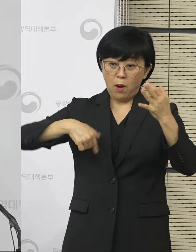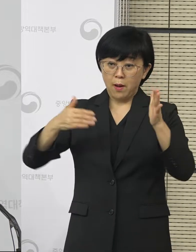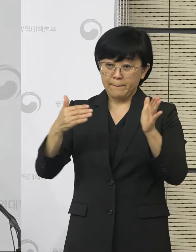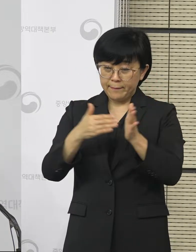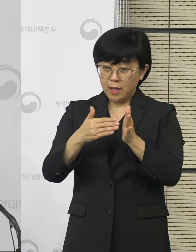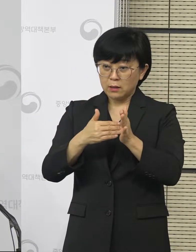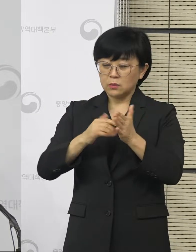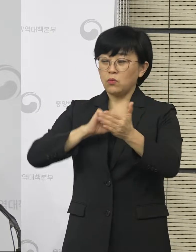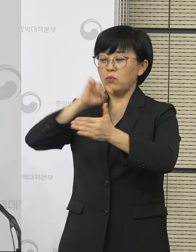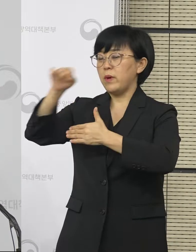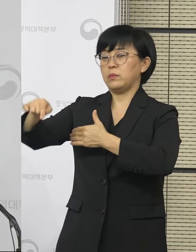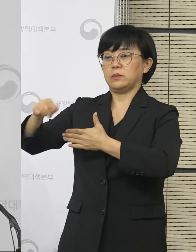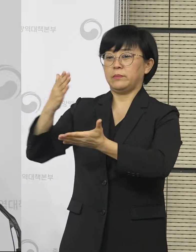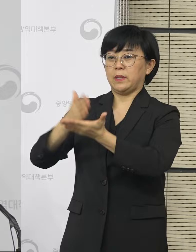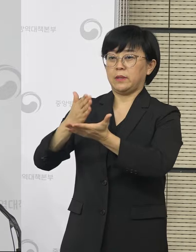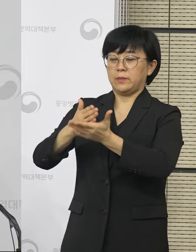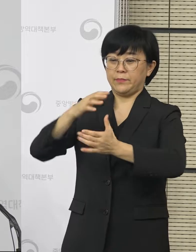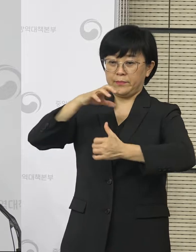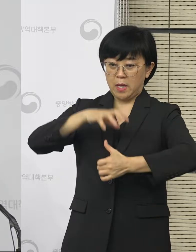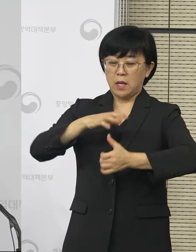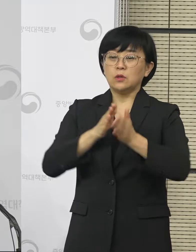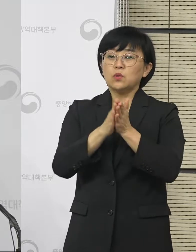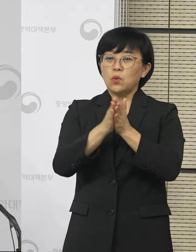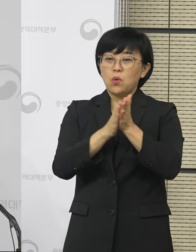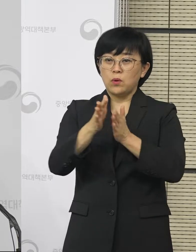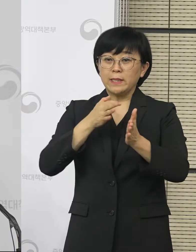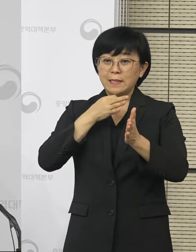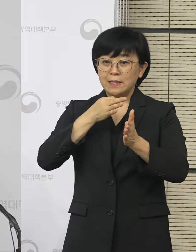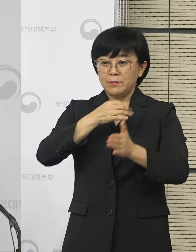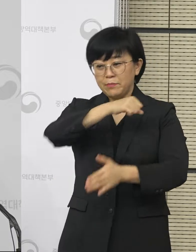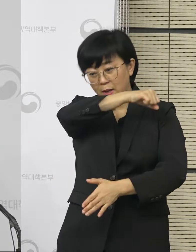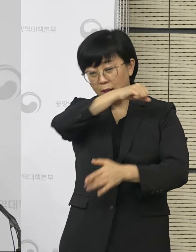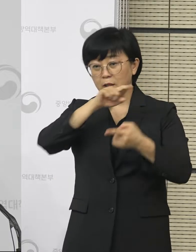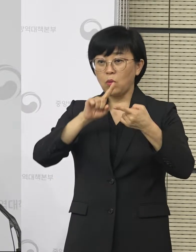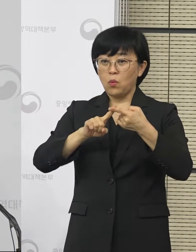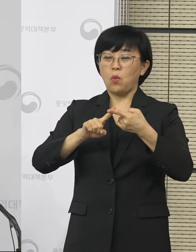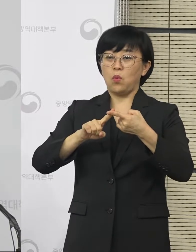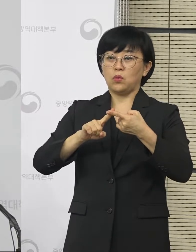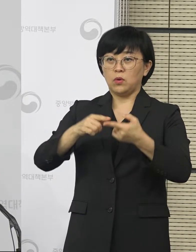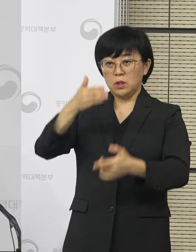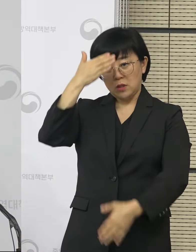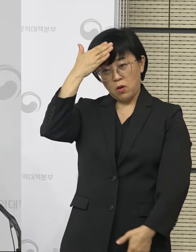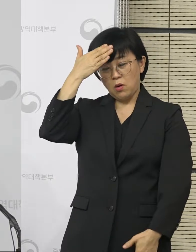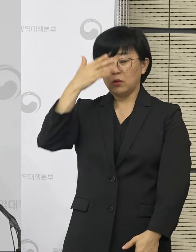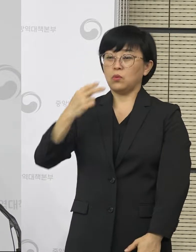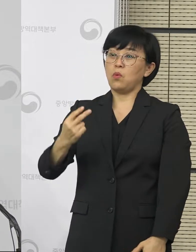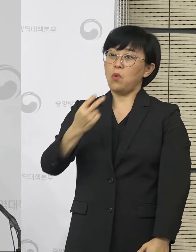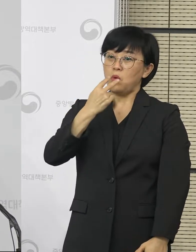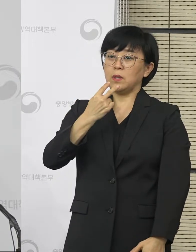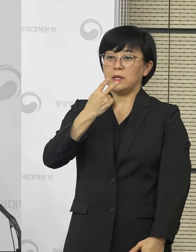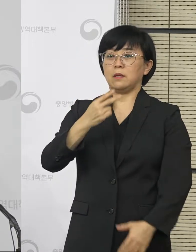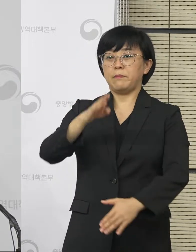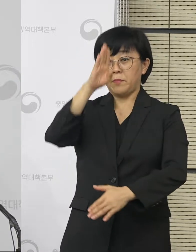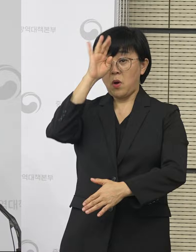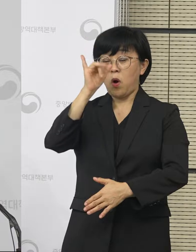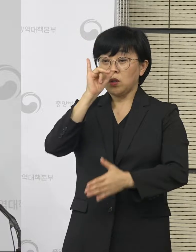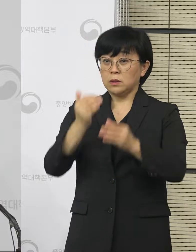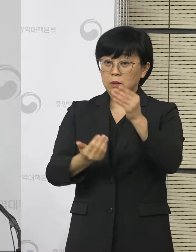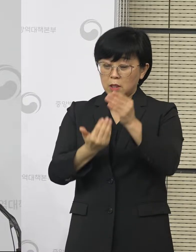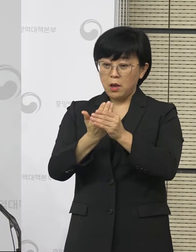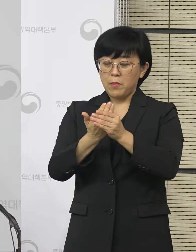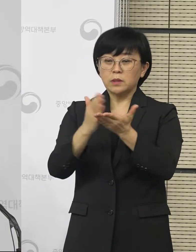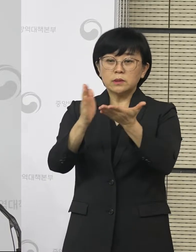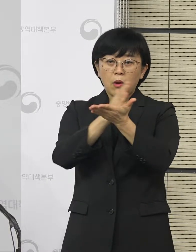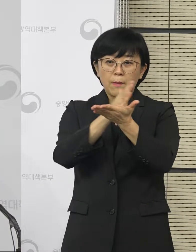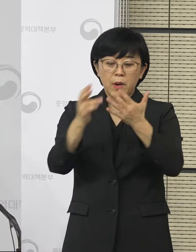중국을 여행한 경우 가급적 외부 활동을 자제하고 손 씻기, 기침 예절을 준수하고 발열, 호흡기 증상이